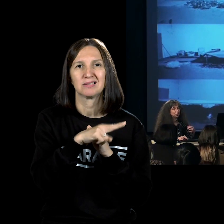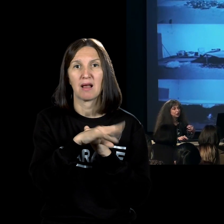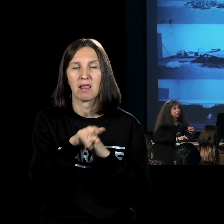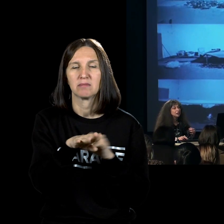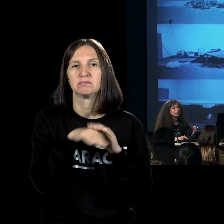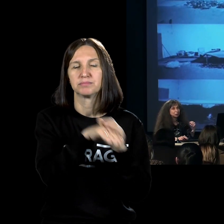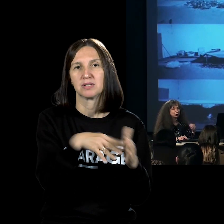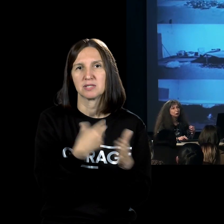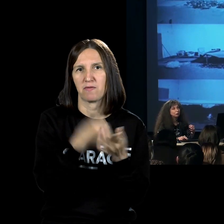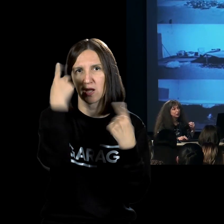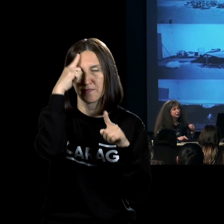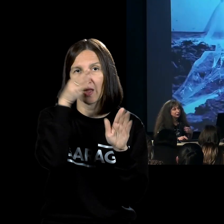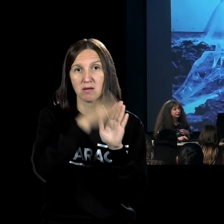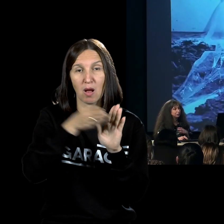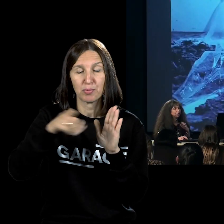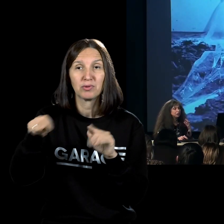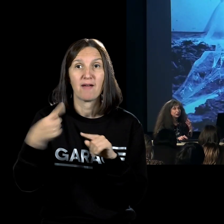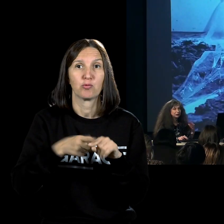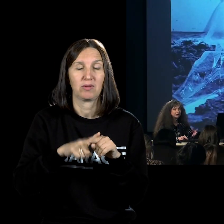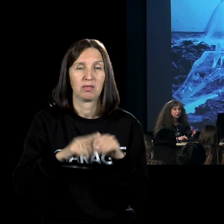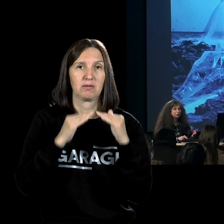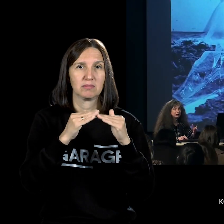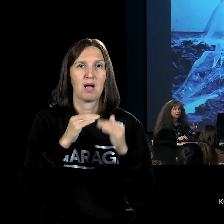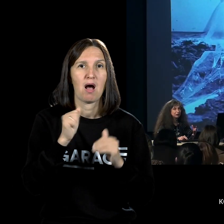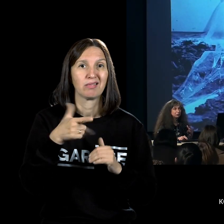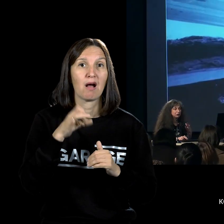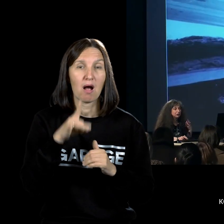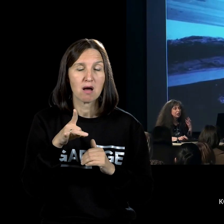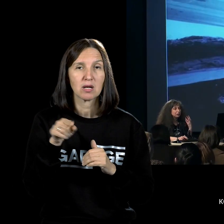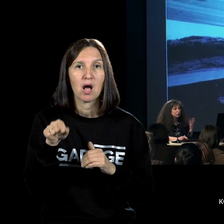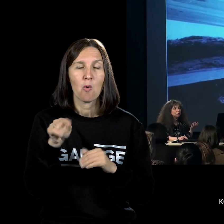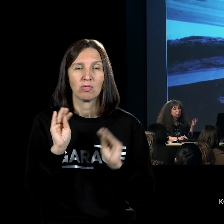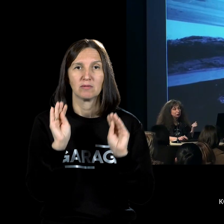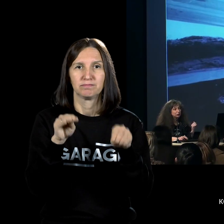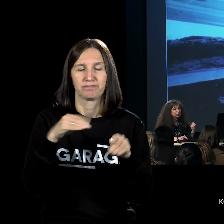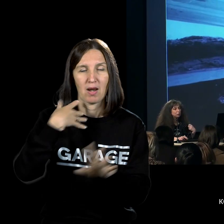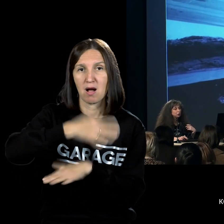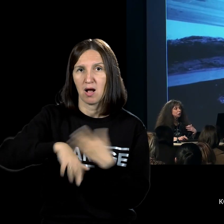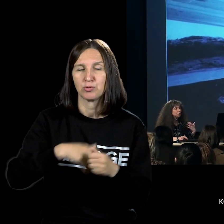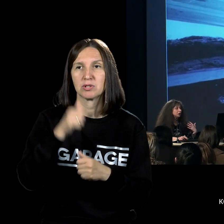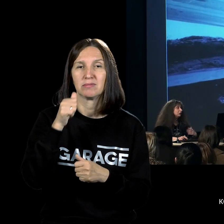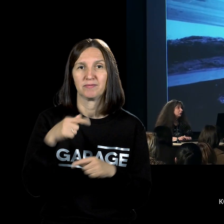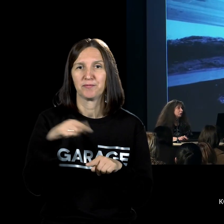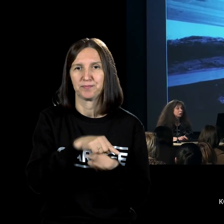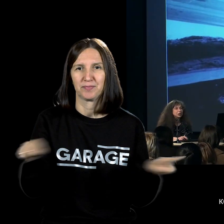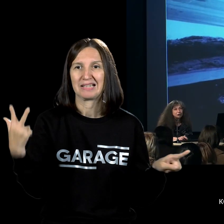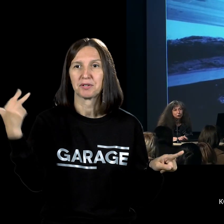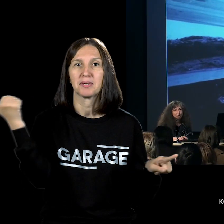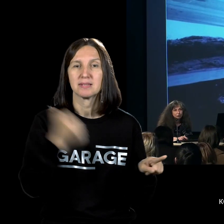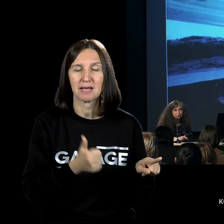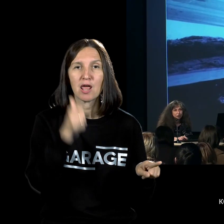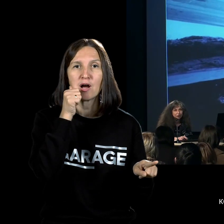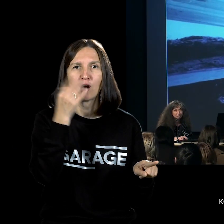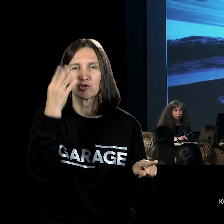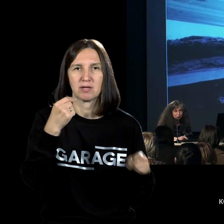течение 3 недель там что-то меняется, там появляется как бы земля, там, это, там, происходит, это, ну, там происходит процесс, который, в общем, скорее